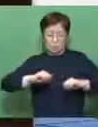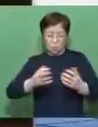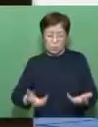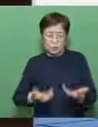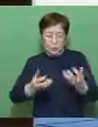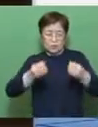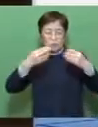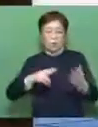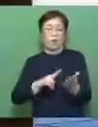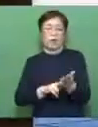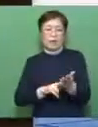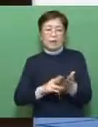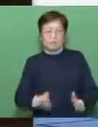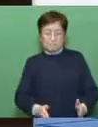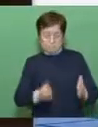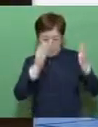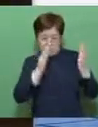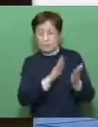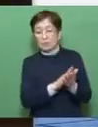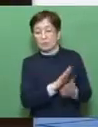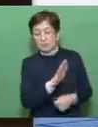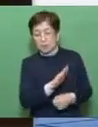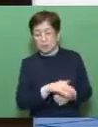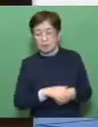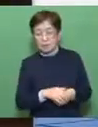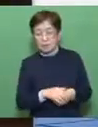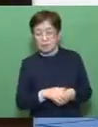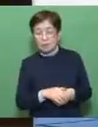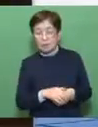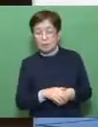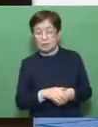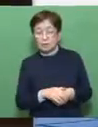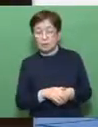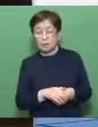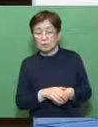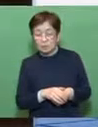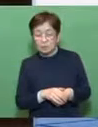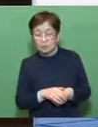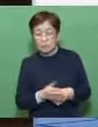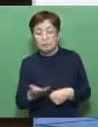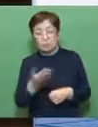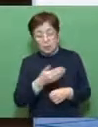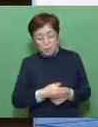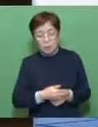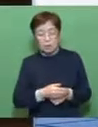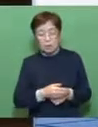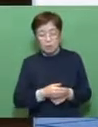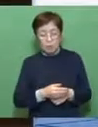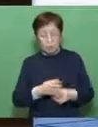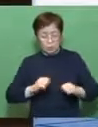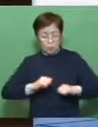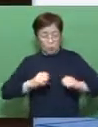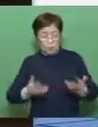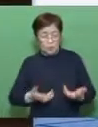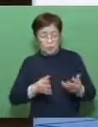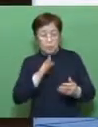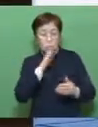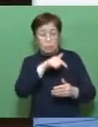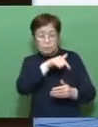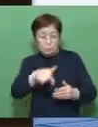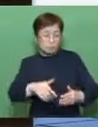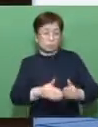あの可決していただいたんですそれからあの地域創生本部を作っ